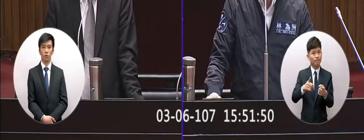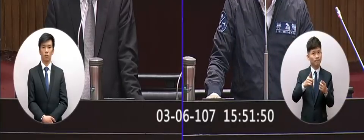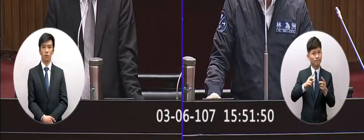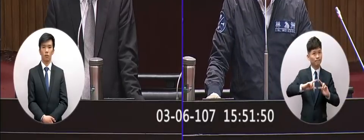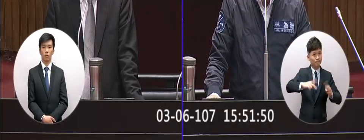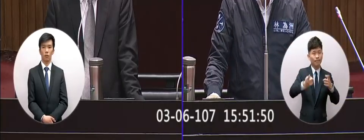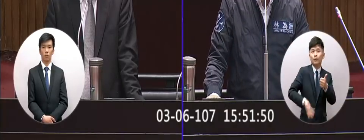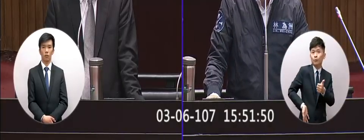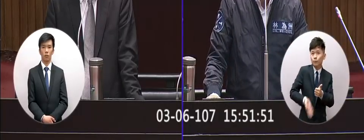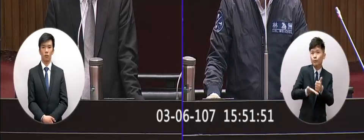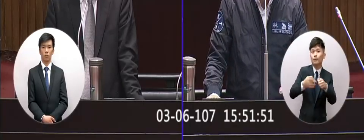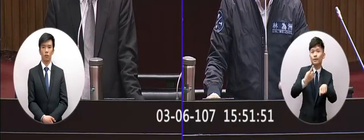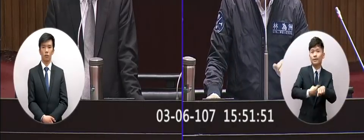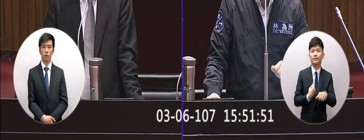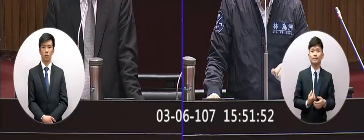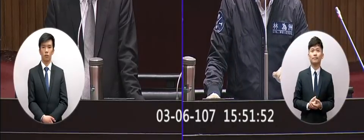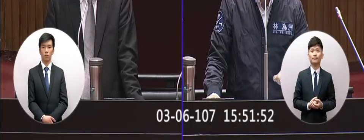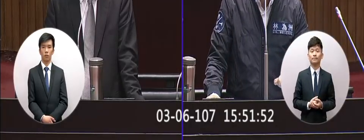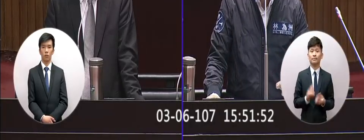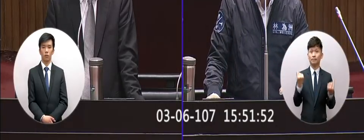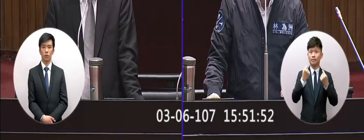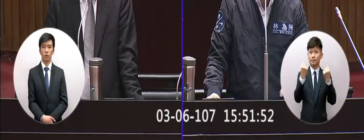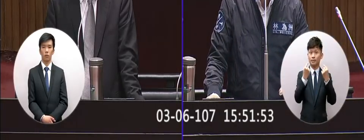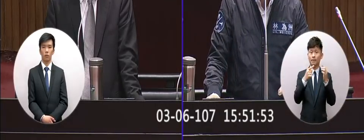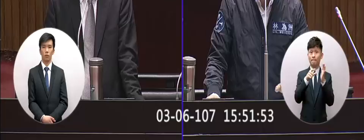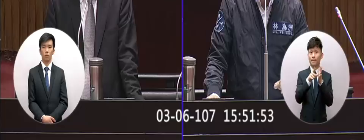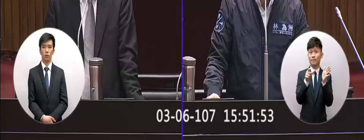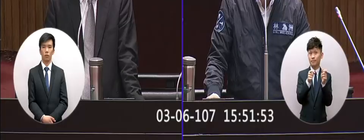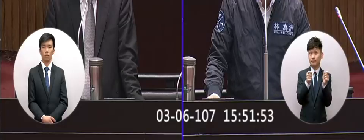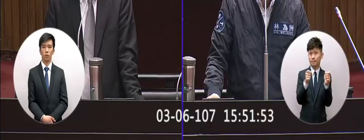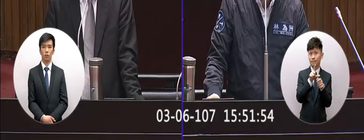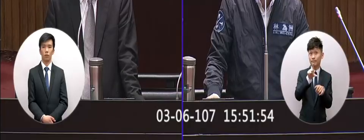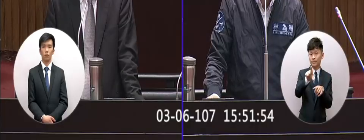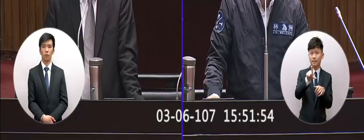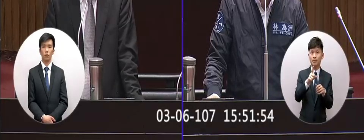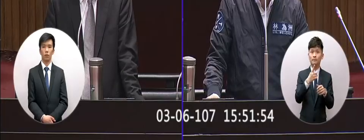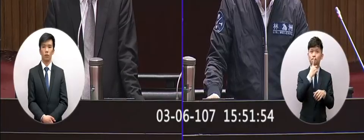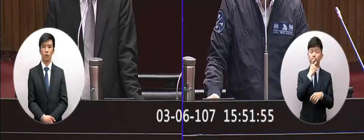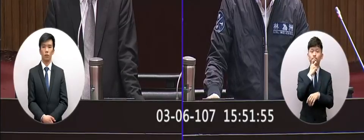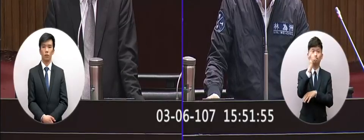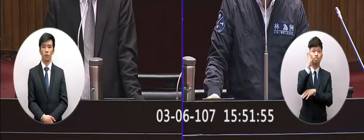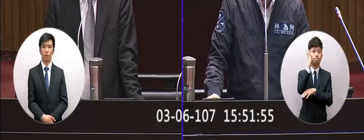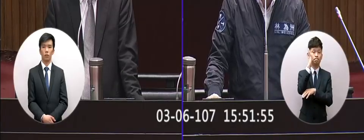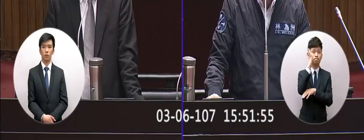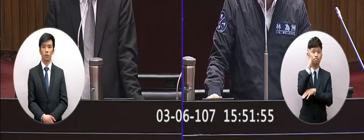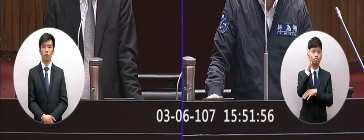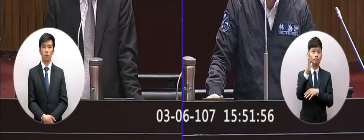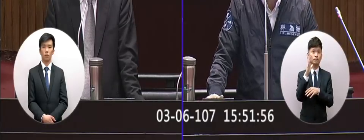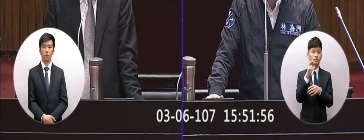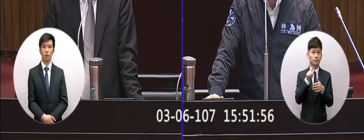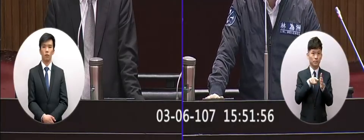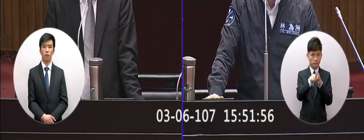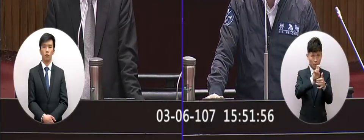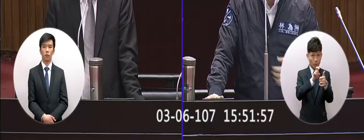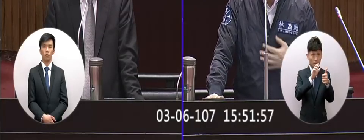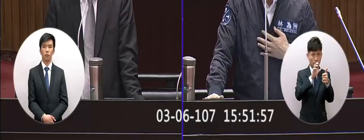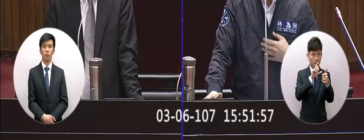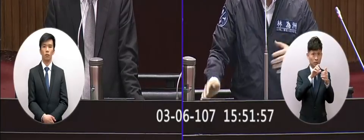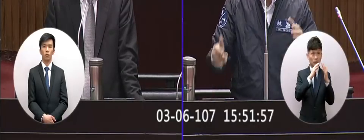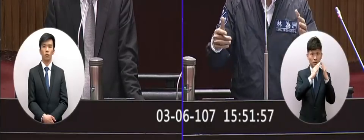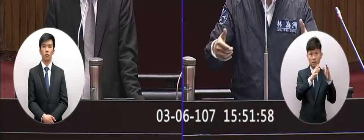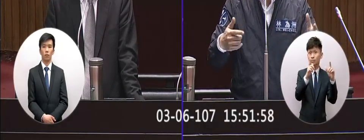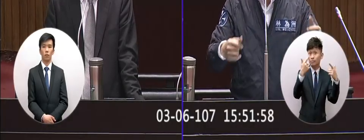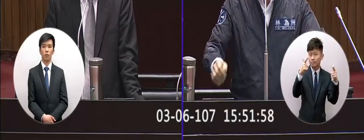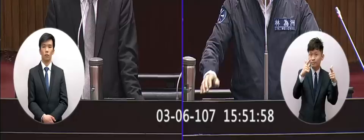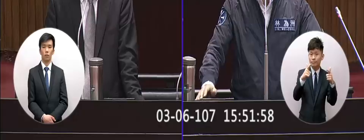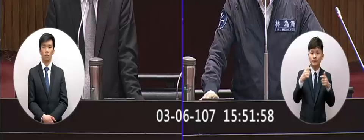的，哦，比如说暂定这个名称，就非直辖市新兴地区都市发展特别条例，就